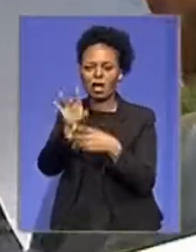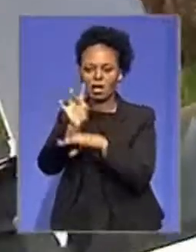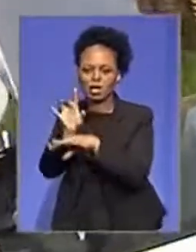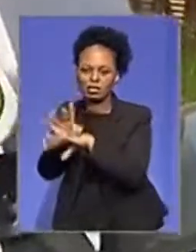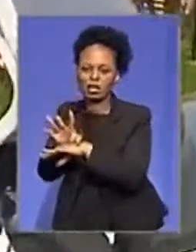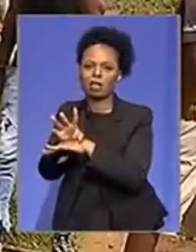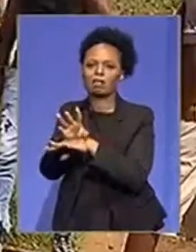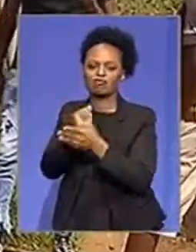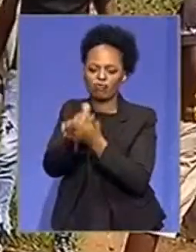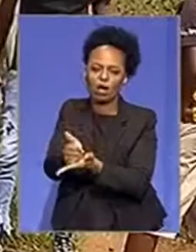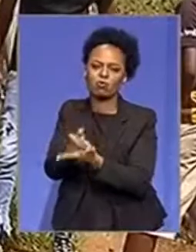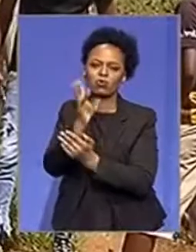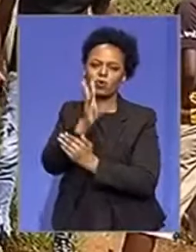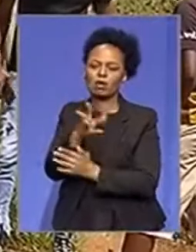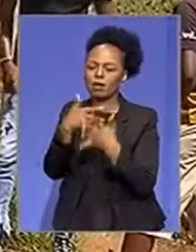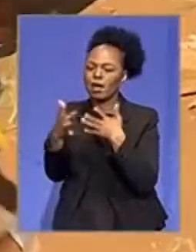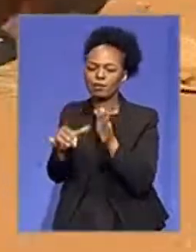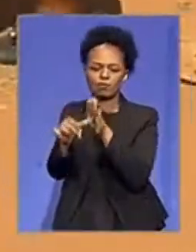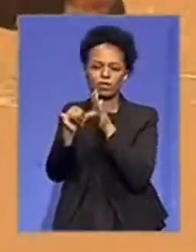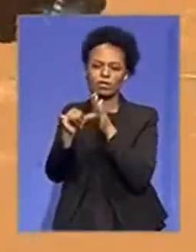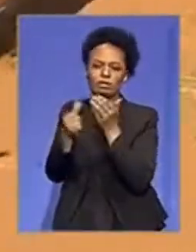kry-a any necessary support for her